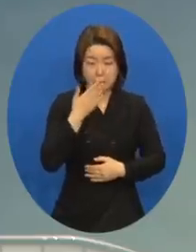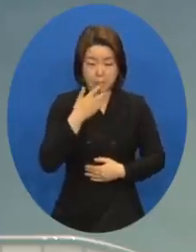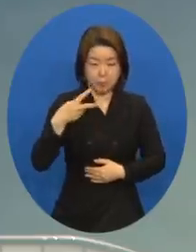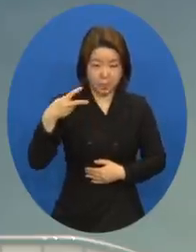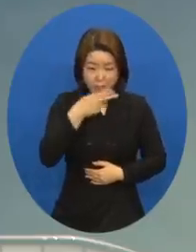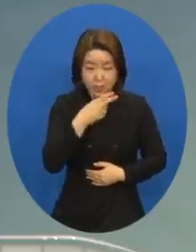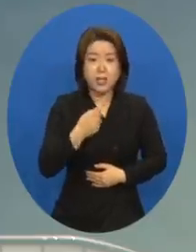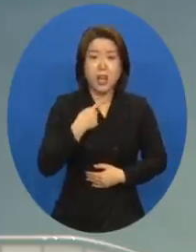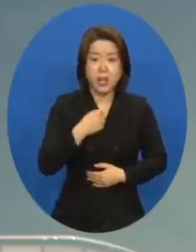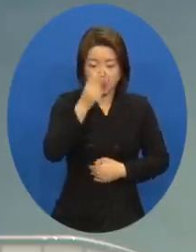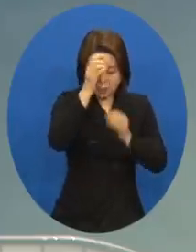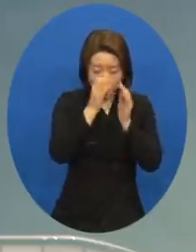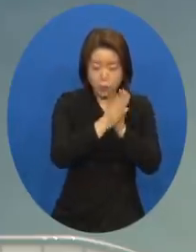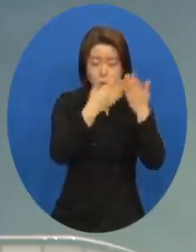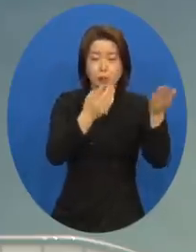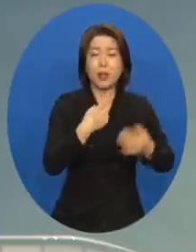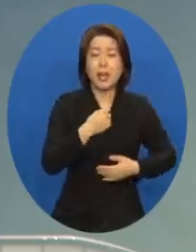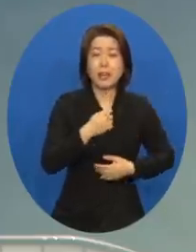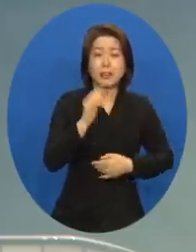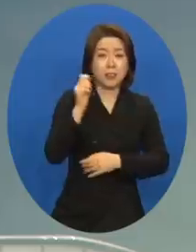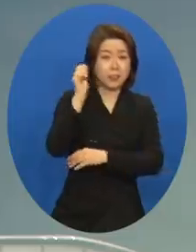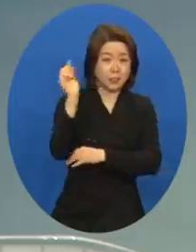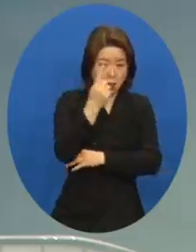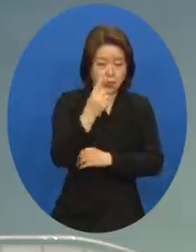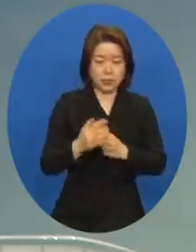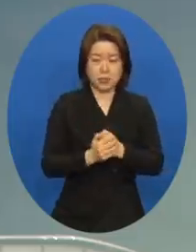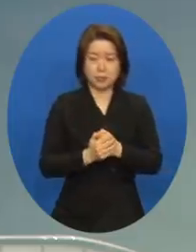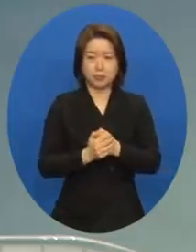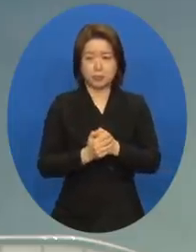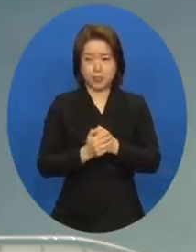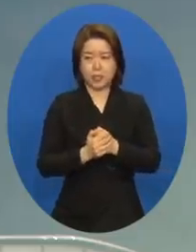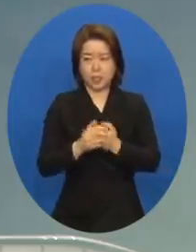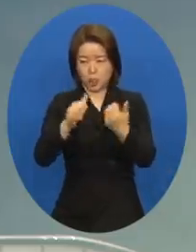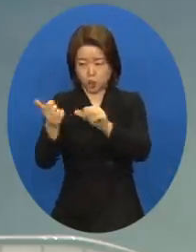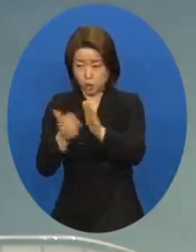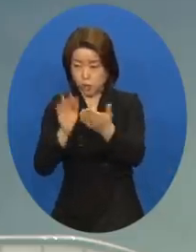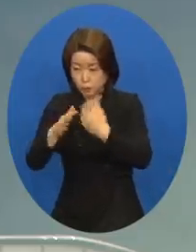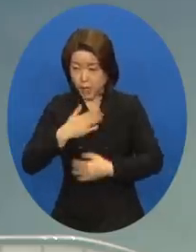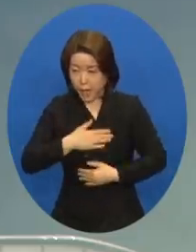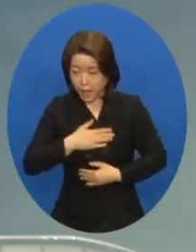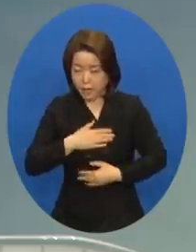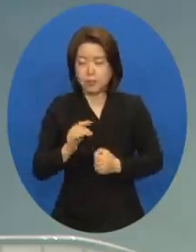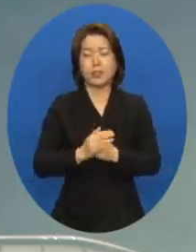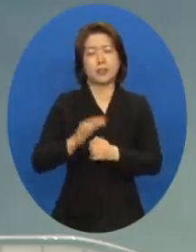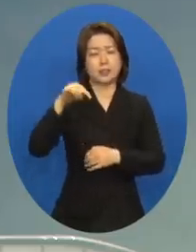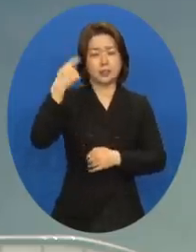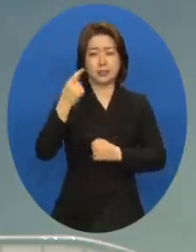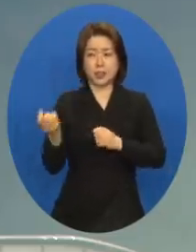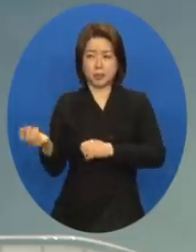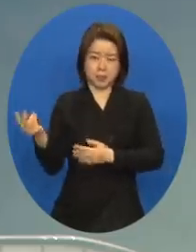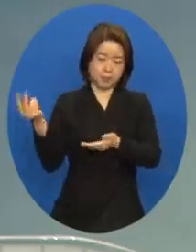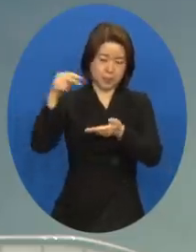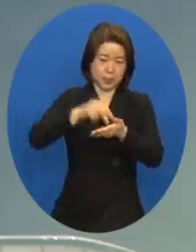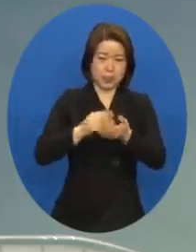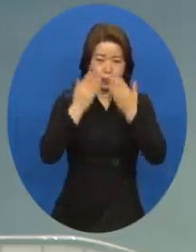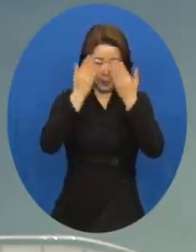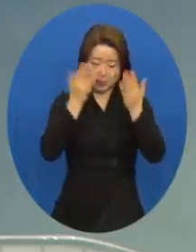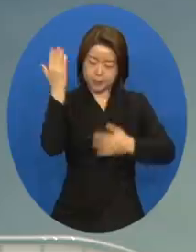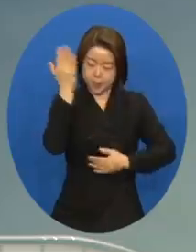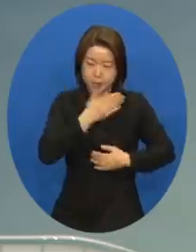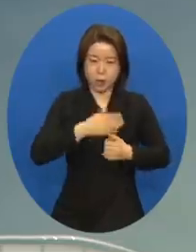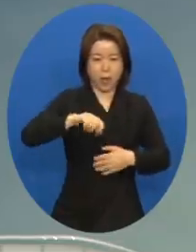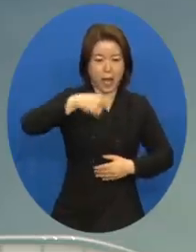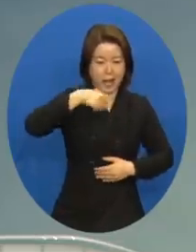기도하던 다윗이 일어나서 세수하고 그리고 음식을 먹었다고 그랬습니다.